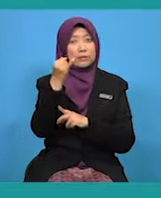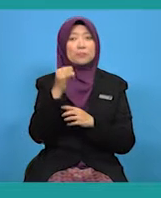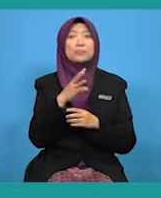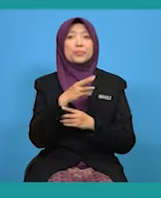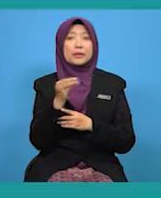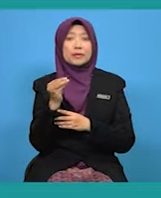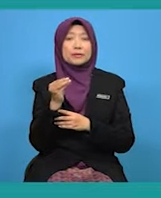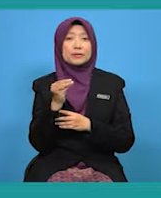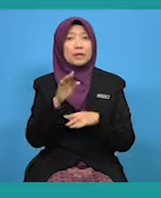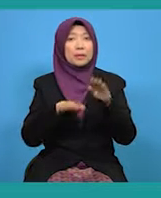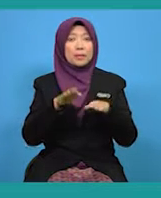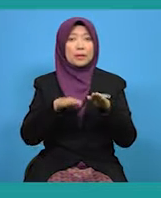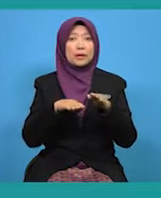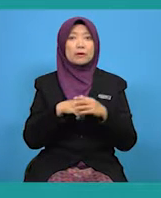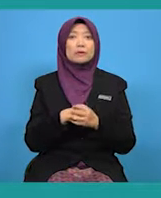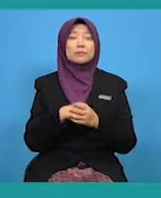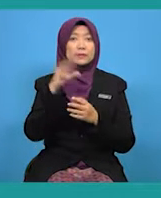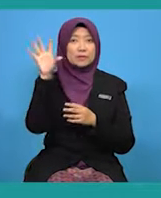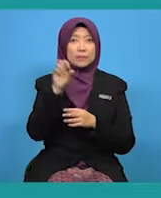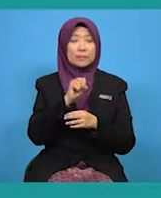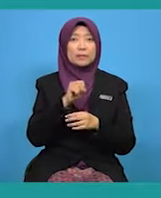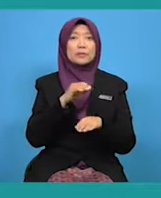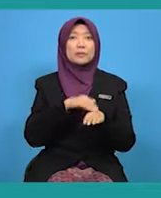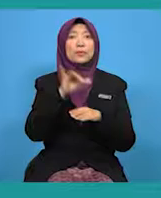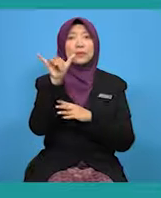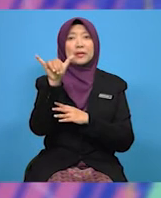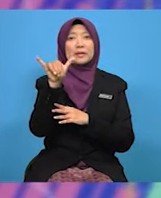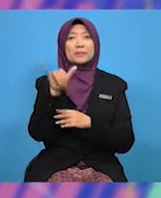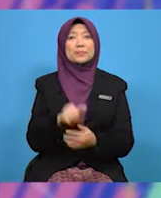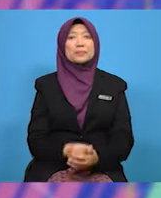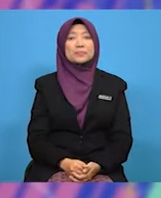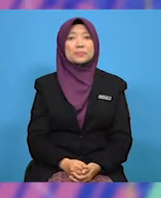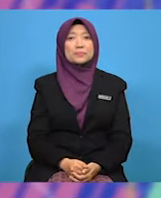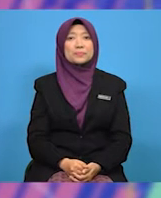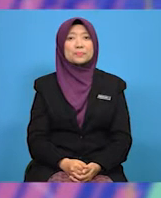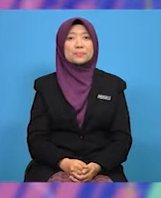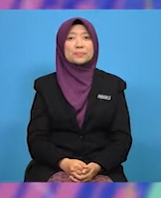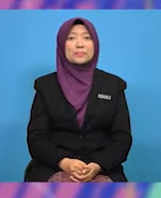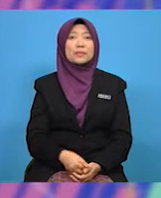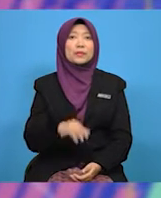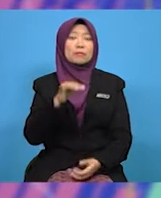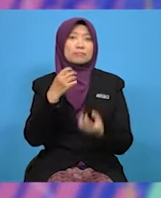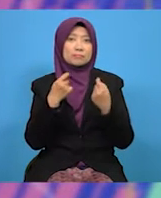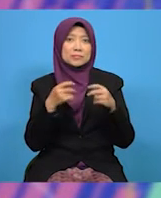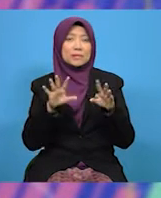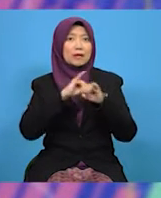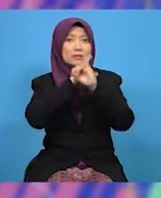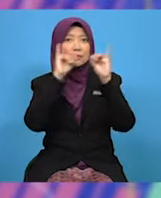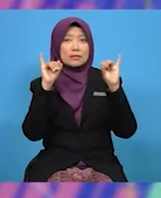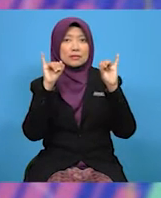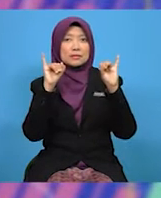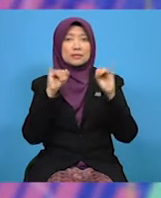pendapatan gagal Husein panen tercepat pada white Saya telah Jelaskan